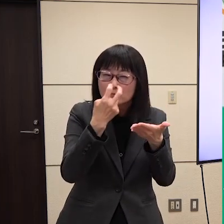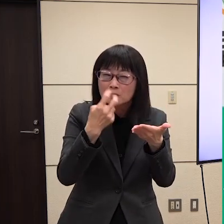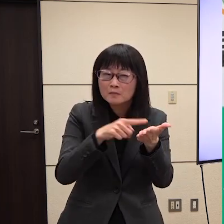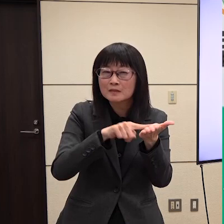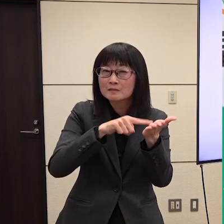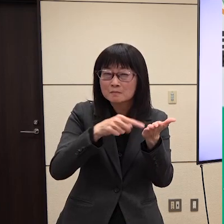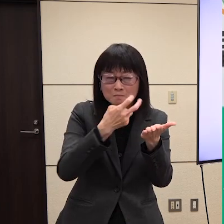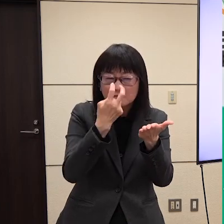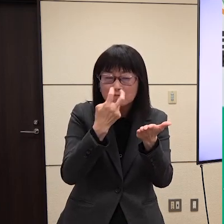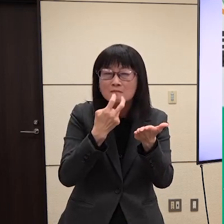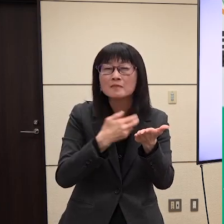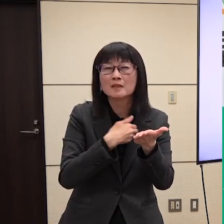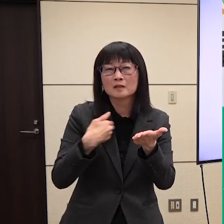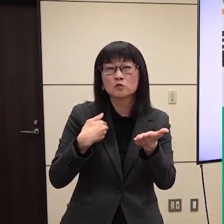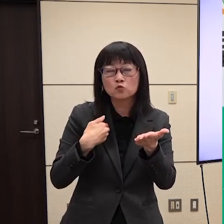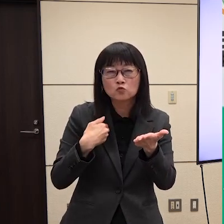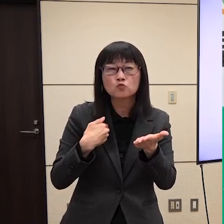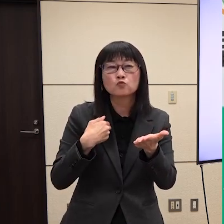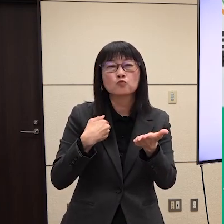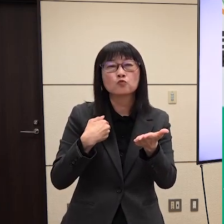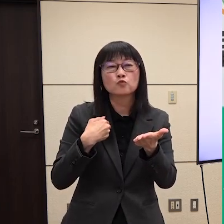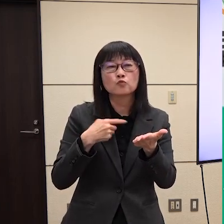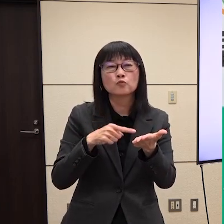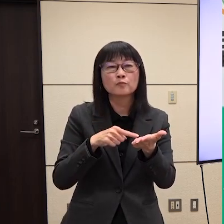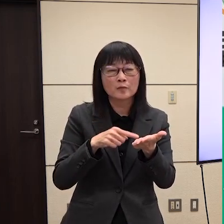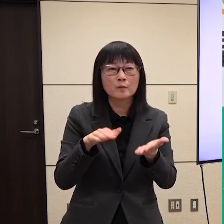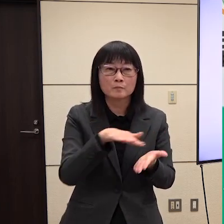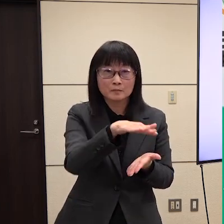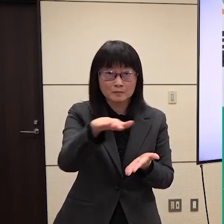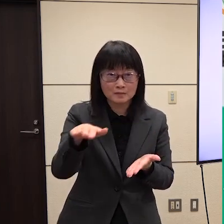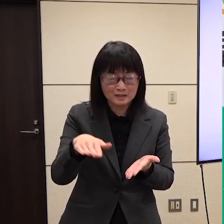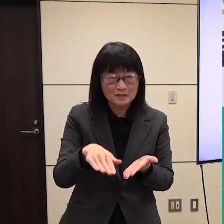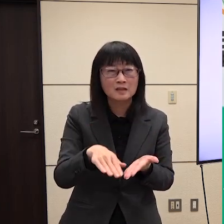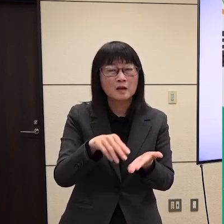、そうしたものも活用しながら、十分